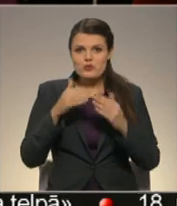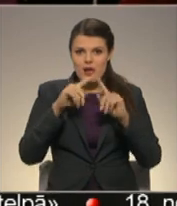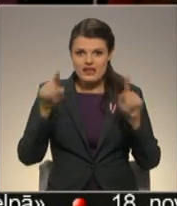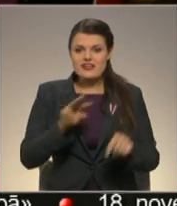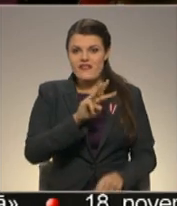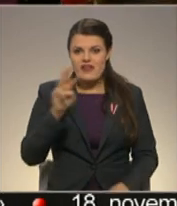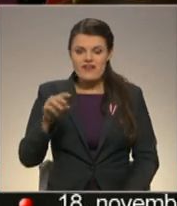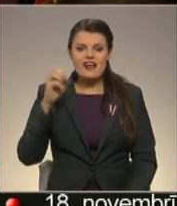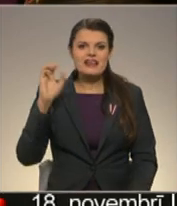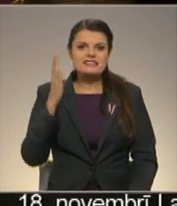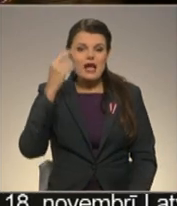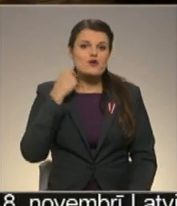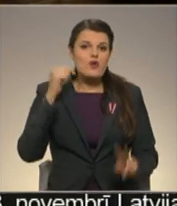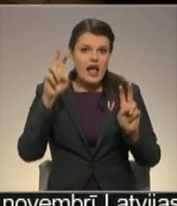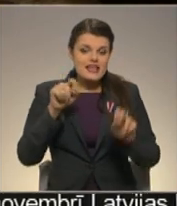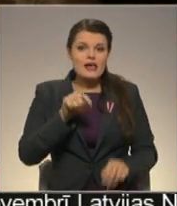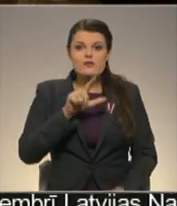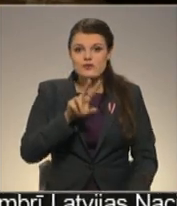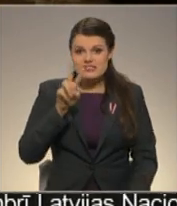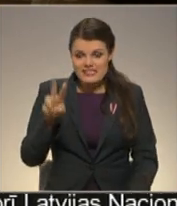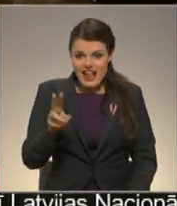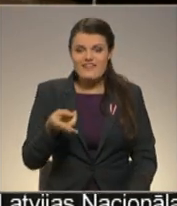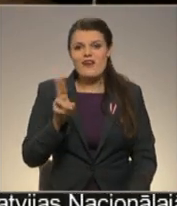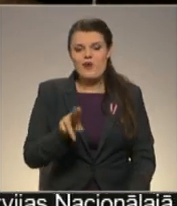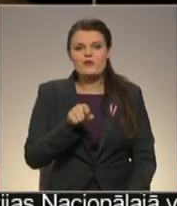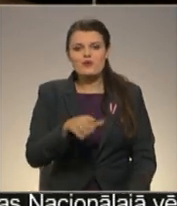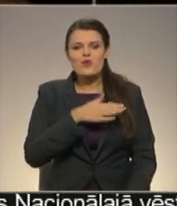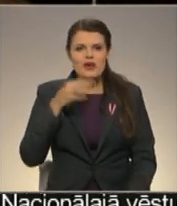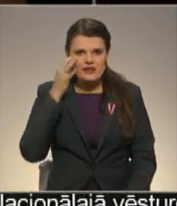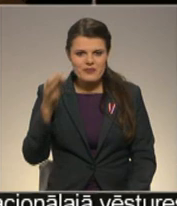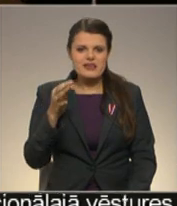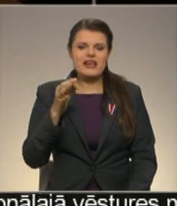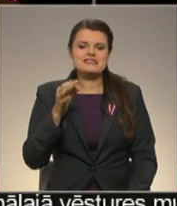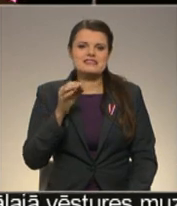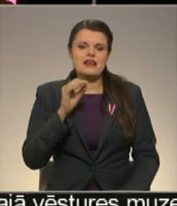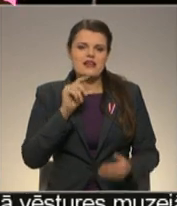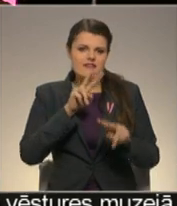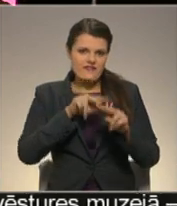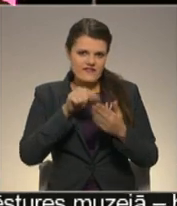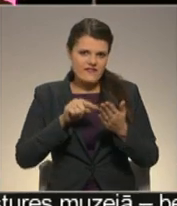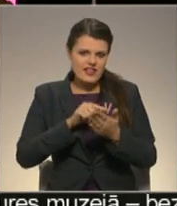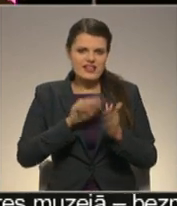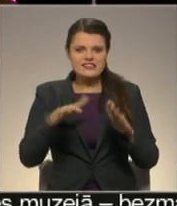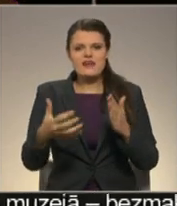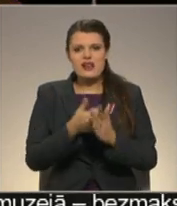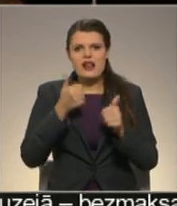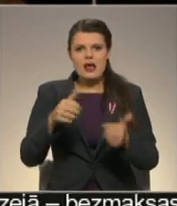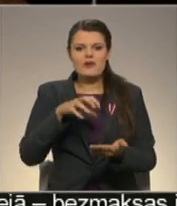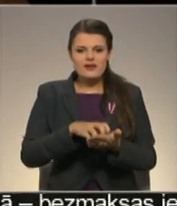mājaslapā www.staro-rīga.lv un tad ir tur ļoti precīzi atzīmētas vietas, var atrast labi